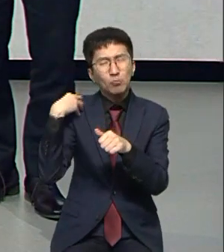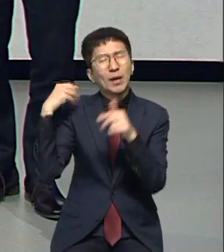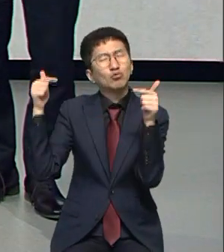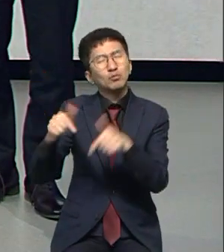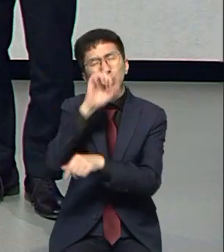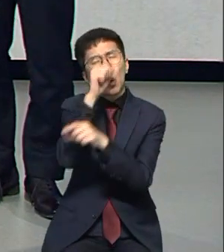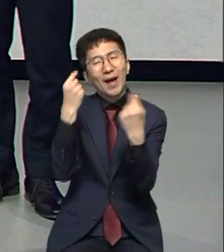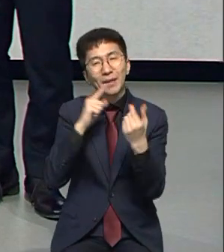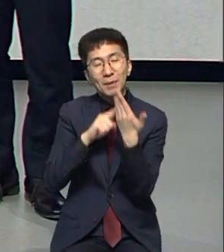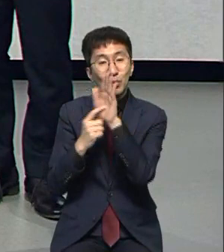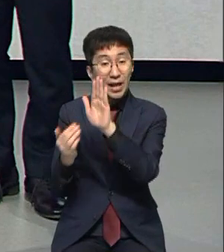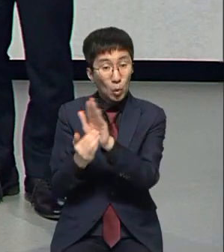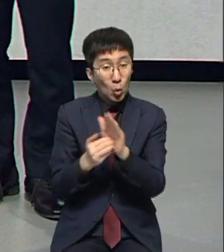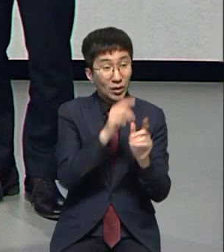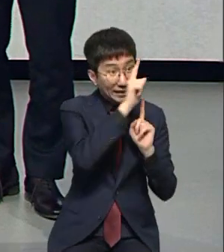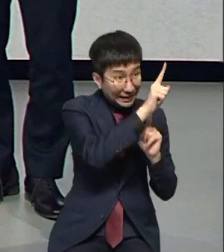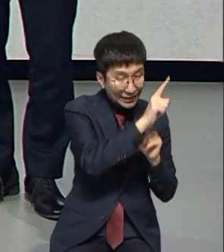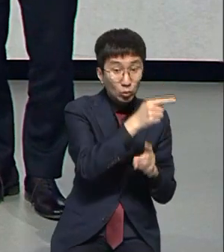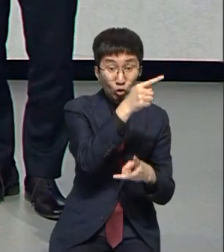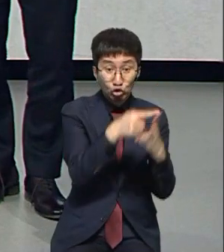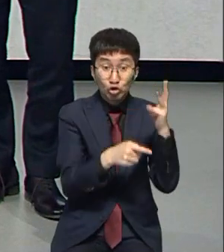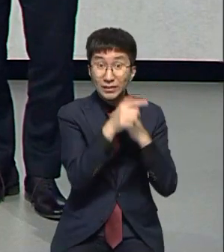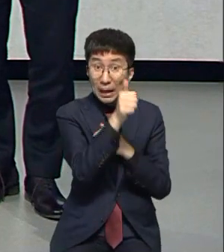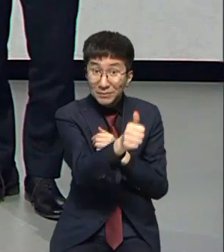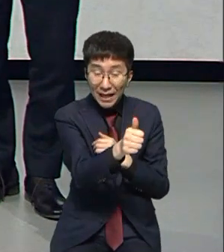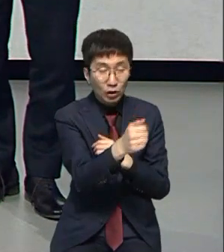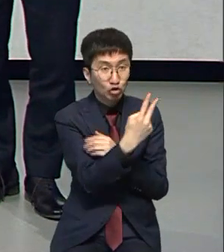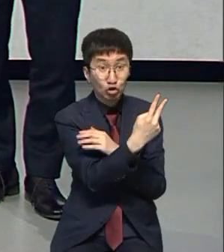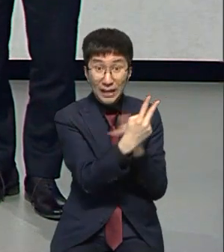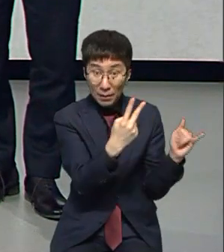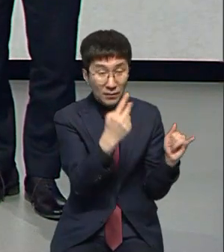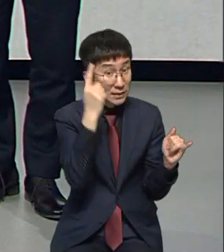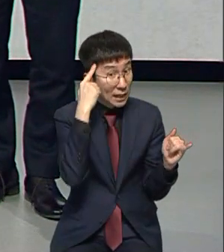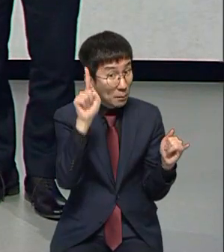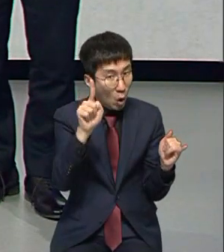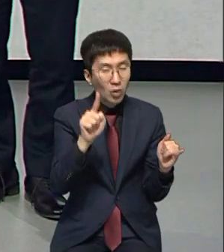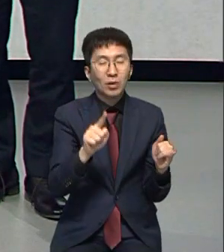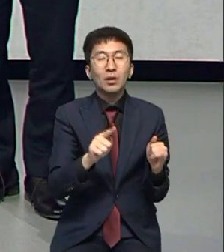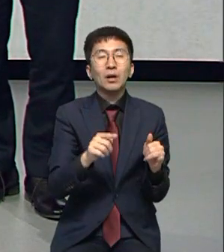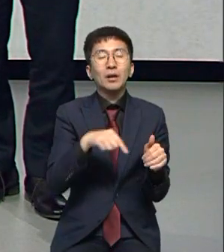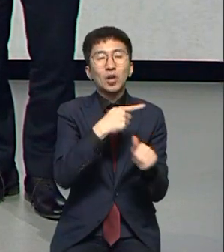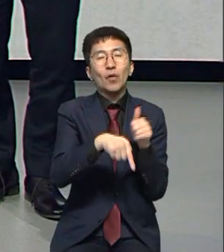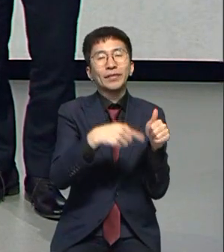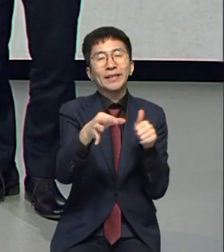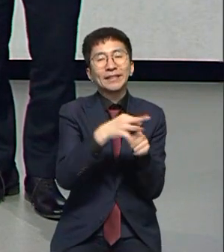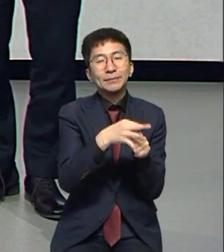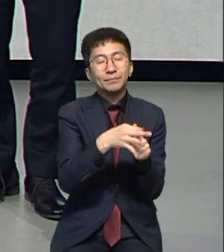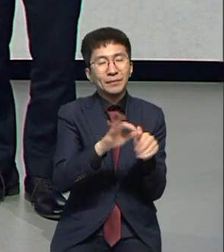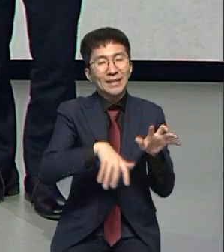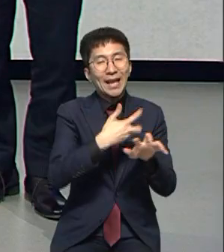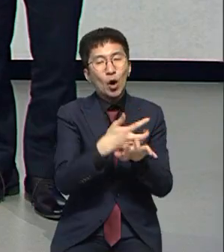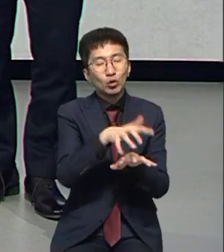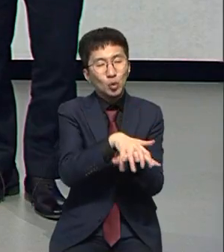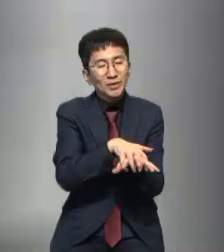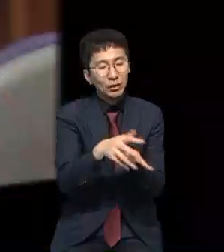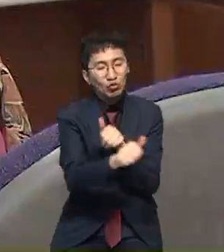거죠. 이재명, 윤석열 후보는 연금개혁위원회를 통해 개혁안을 마련하겠다고